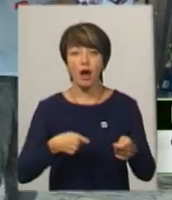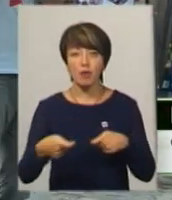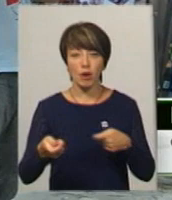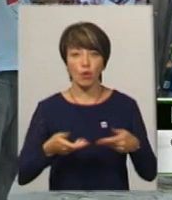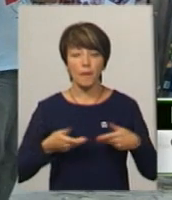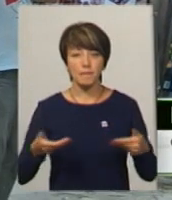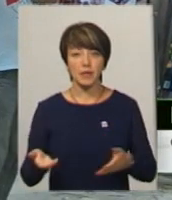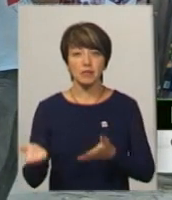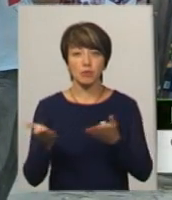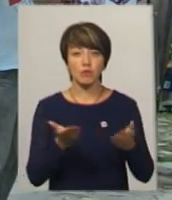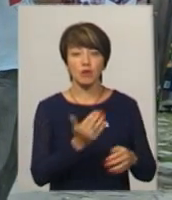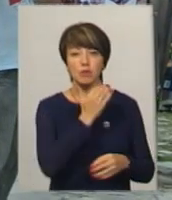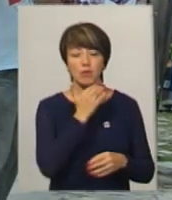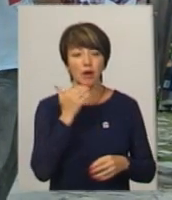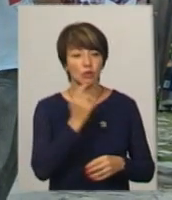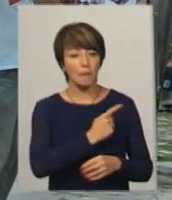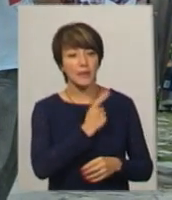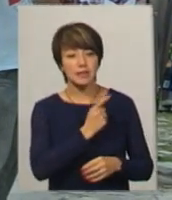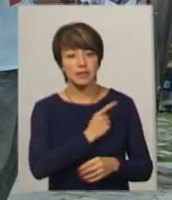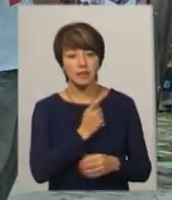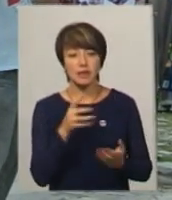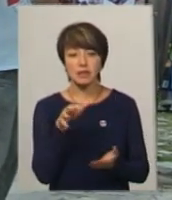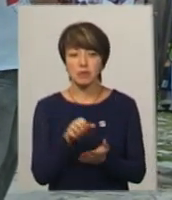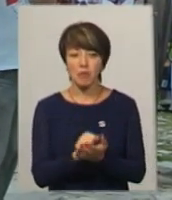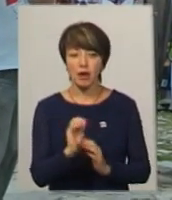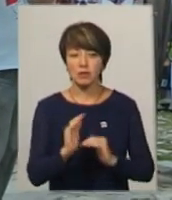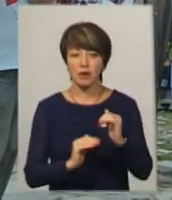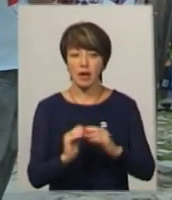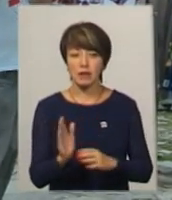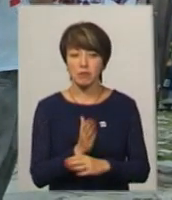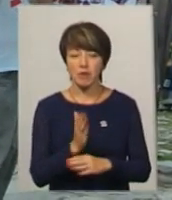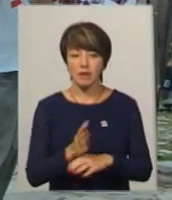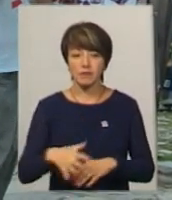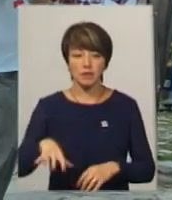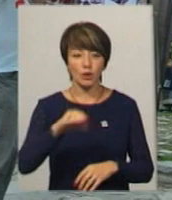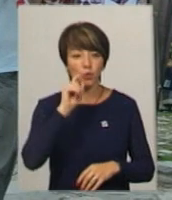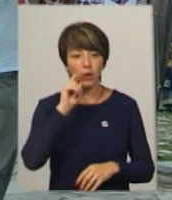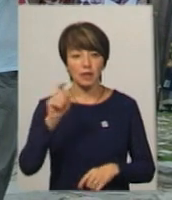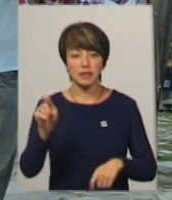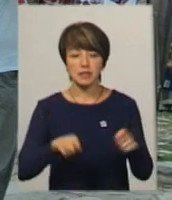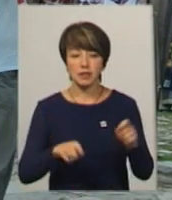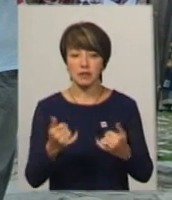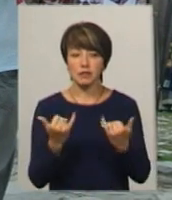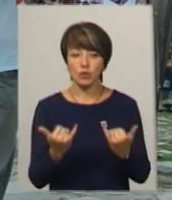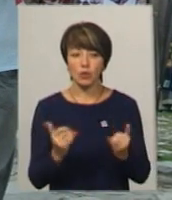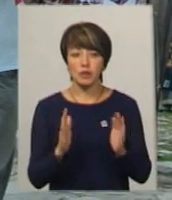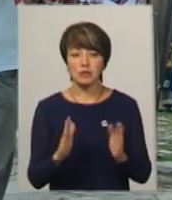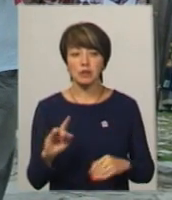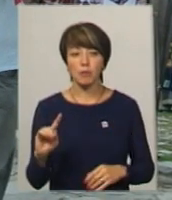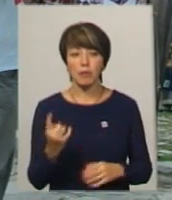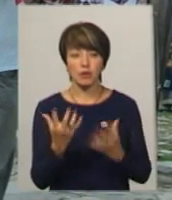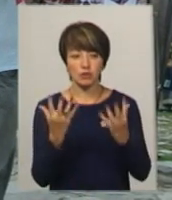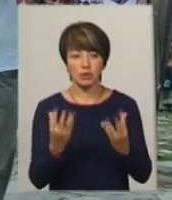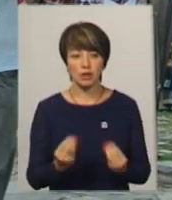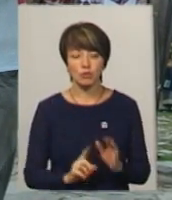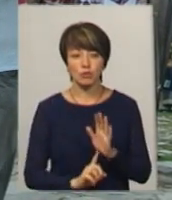запросили багато майстрів, які займаються хендмейдом, з усієї України з'їхались. Це сьогодні тільки перший день, це тільки